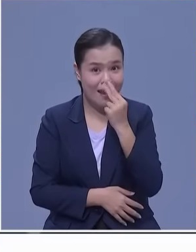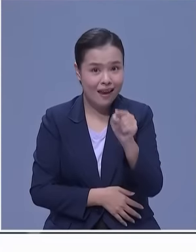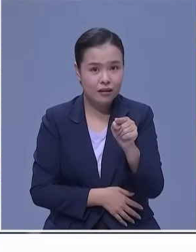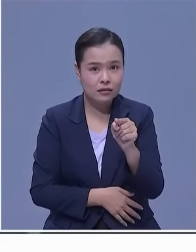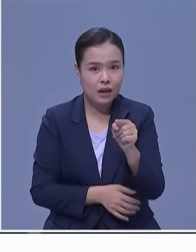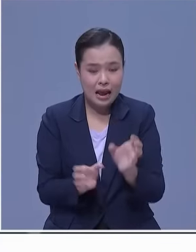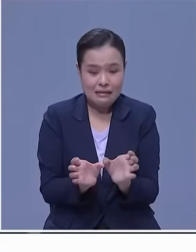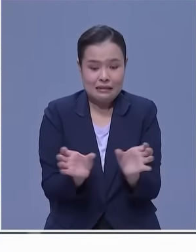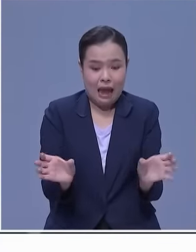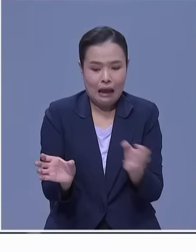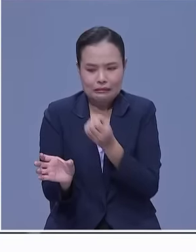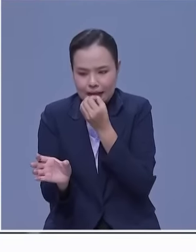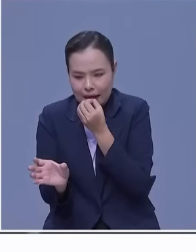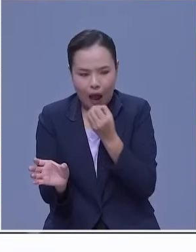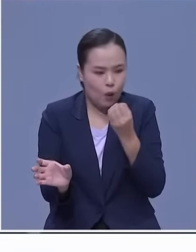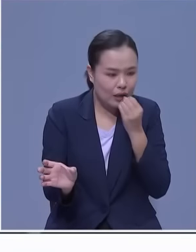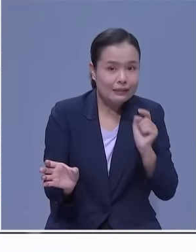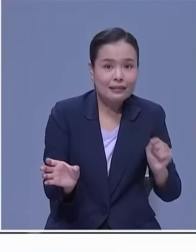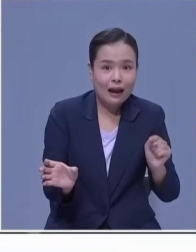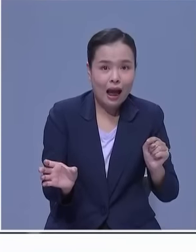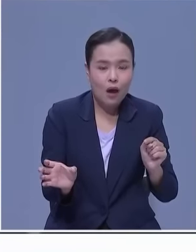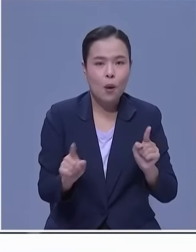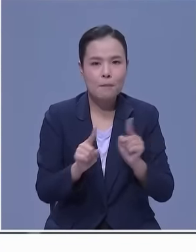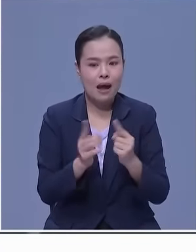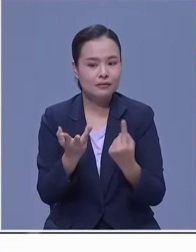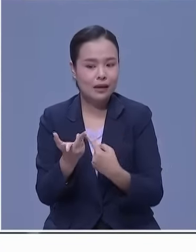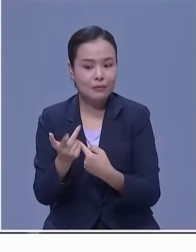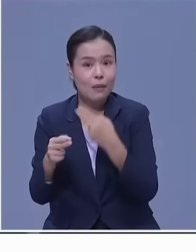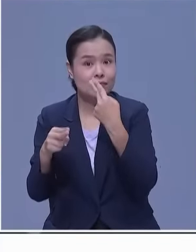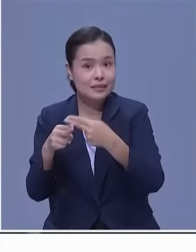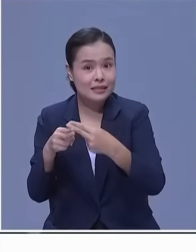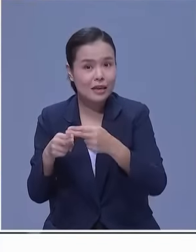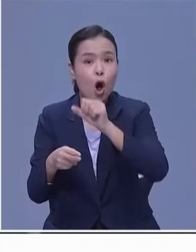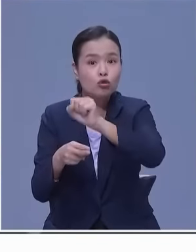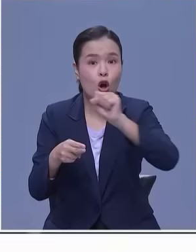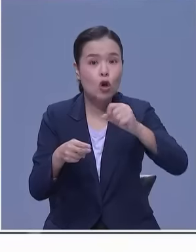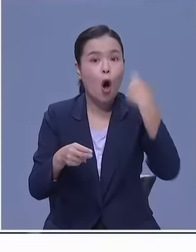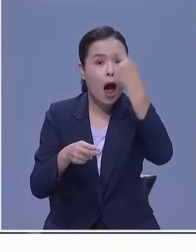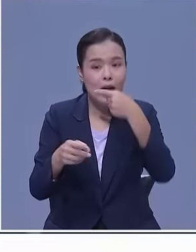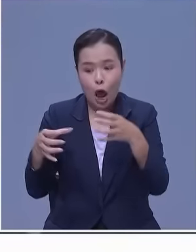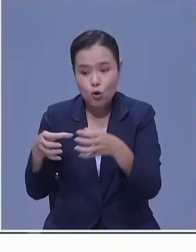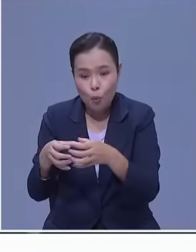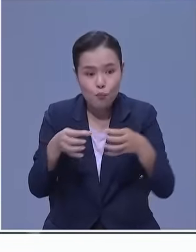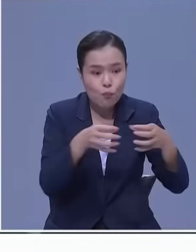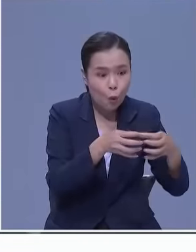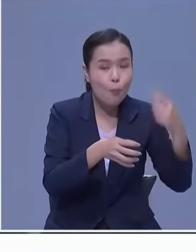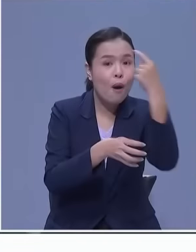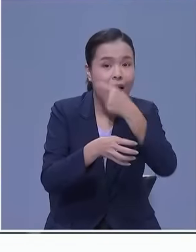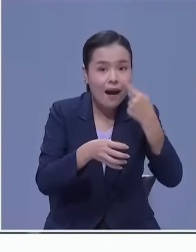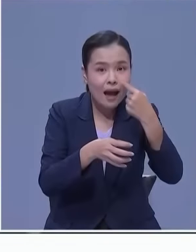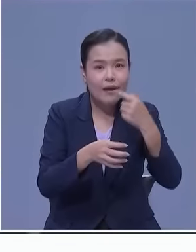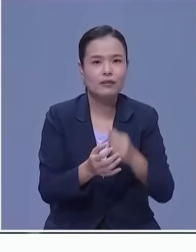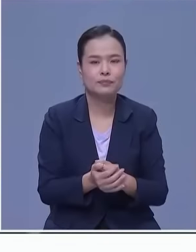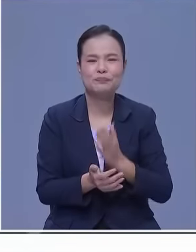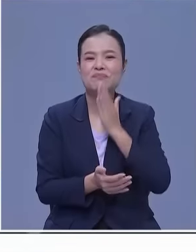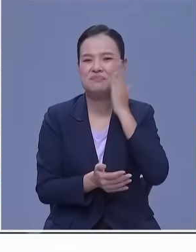การแยกวงกินข้าวกันสองวงอ่ะมันคือการเช็คเสียงนับชื่อส.ส.ว่าใครจะไปอยู่ฝั่งไหนซึ่งคุณเอกมองว่ายังไงฝั่ง